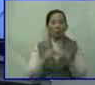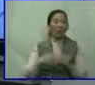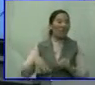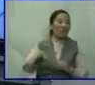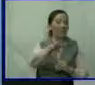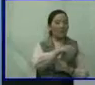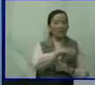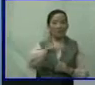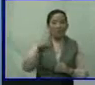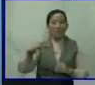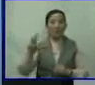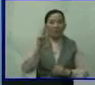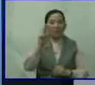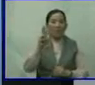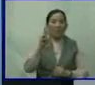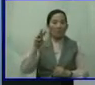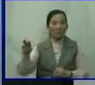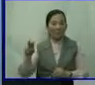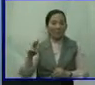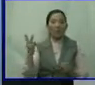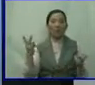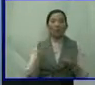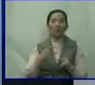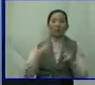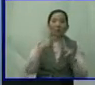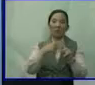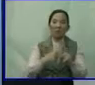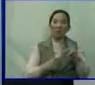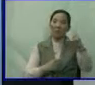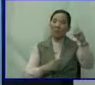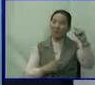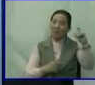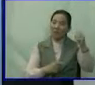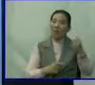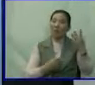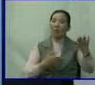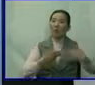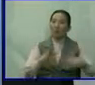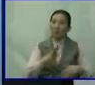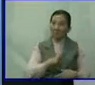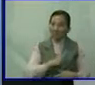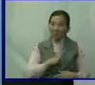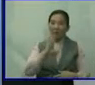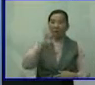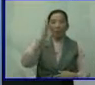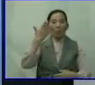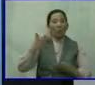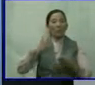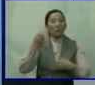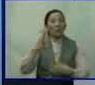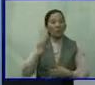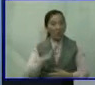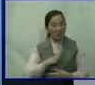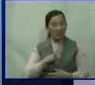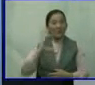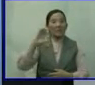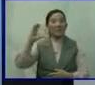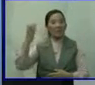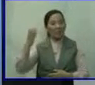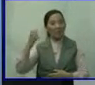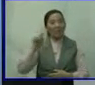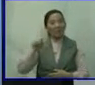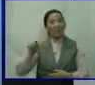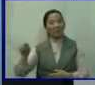километров. То есть мы прибавим понедельник, сколько он прошел, во вторник, в среду и